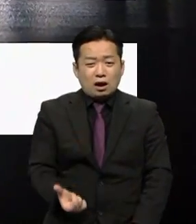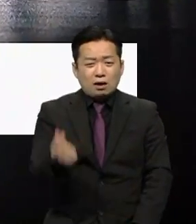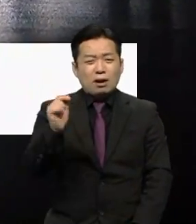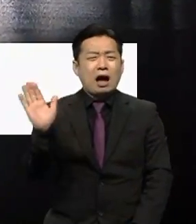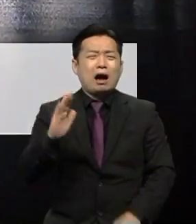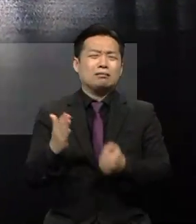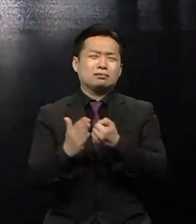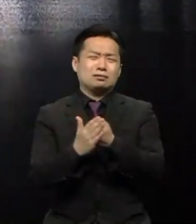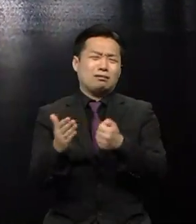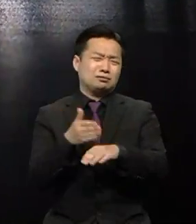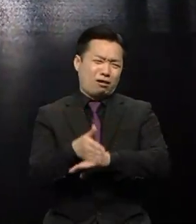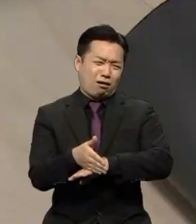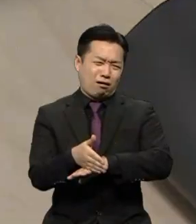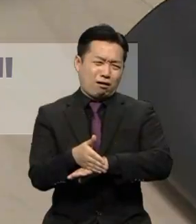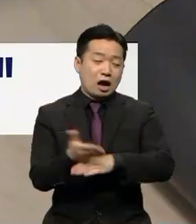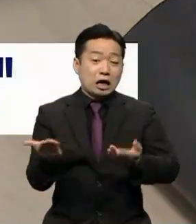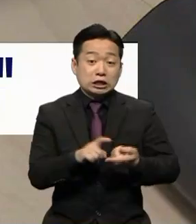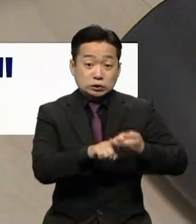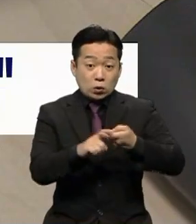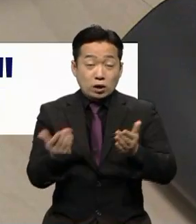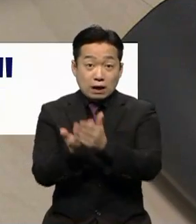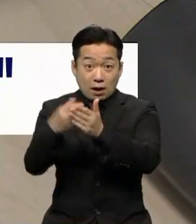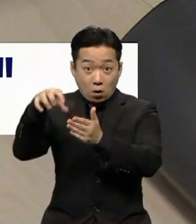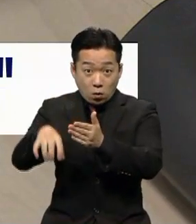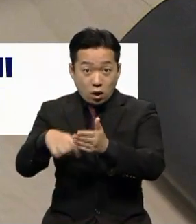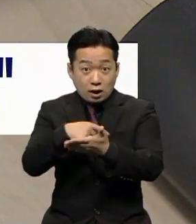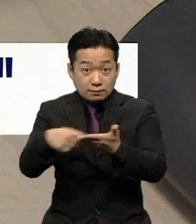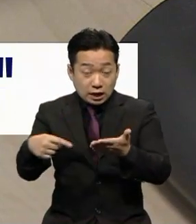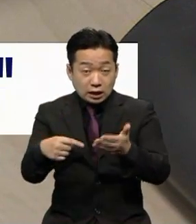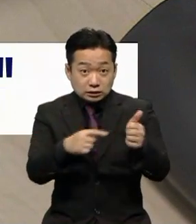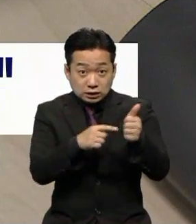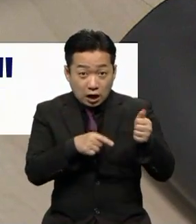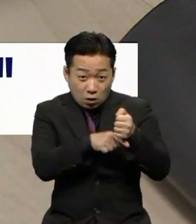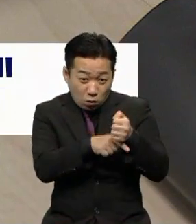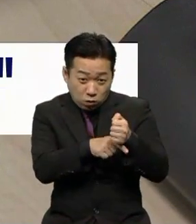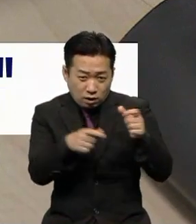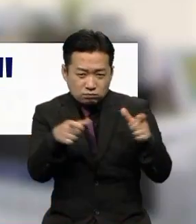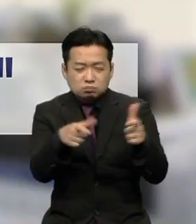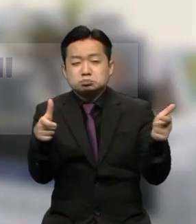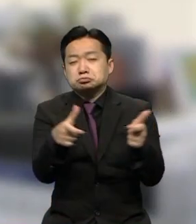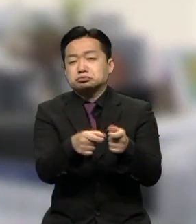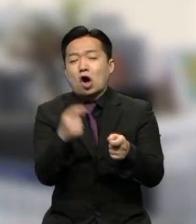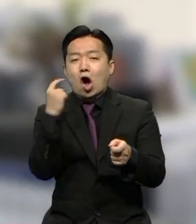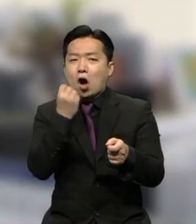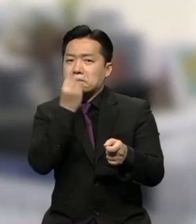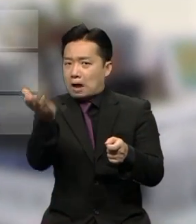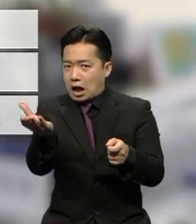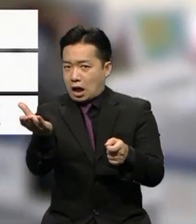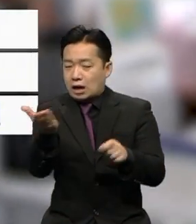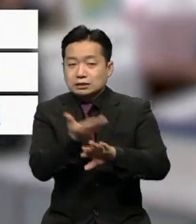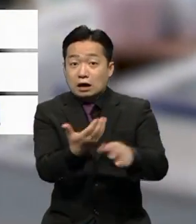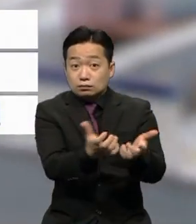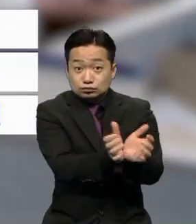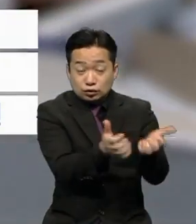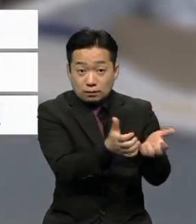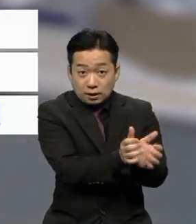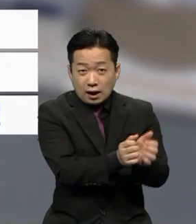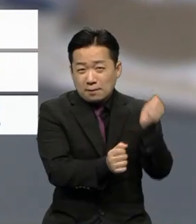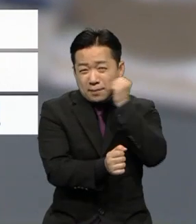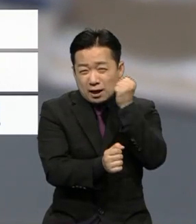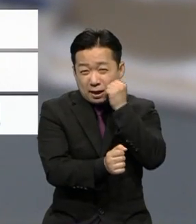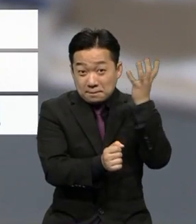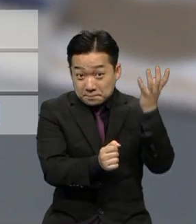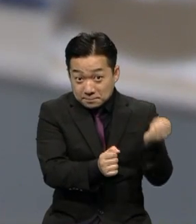않았기 때문에 노조는 개발원 측이 피해자 조사 범위도 축소했다고 주장합니다. 다른 부서에도 피해 사례가